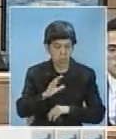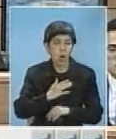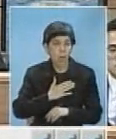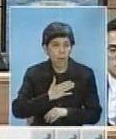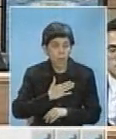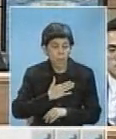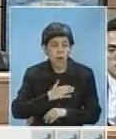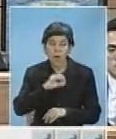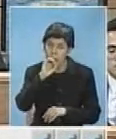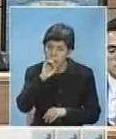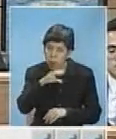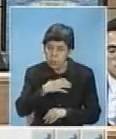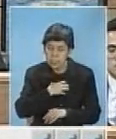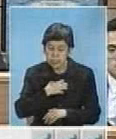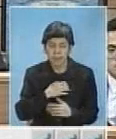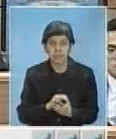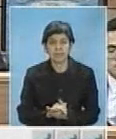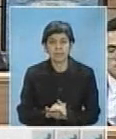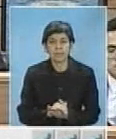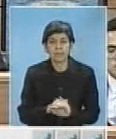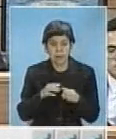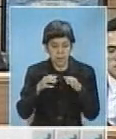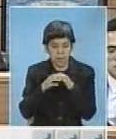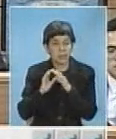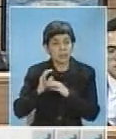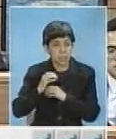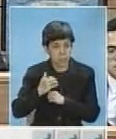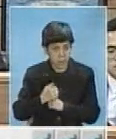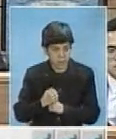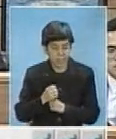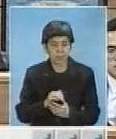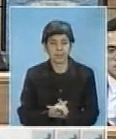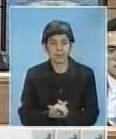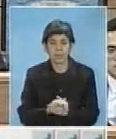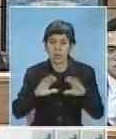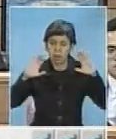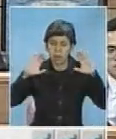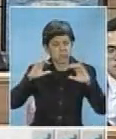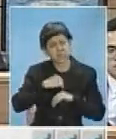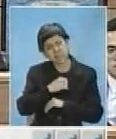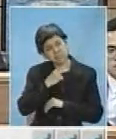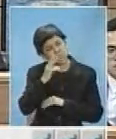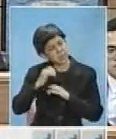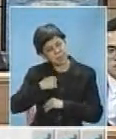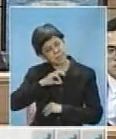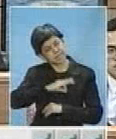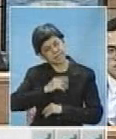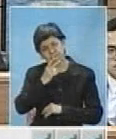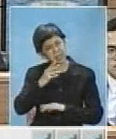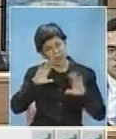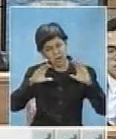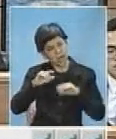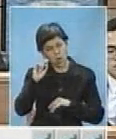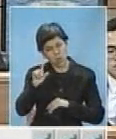ต้องขออนุญาตยืนยันความคิดเห็นของพรรคประชาธิปัตย์ว่ารัฐบาลไม่ได้มีความจำเป็นเร่งด่วนในลักษณ